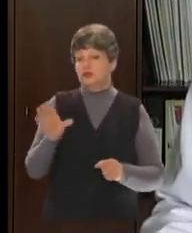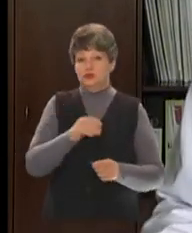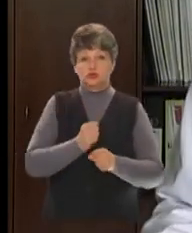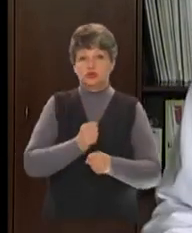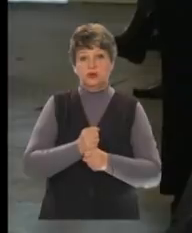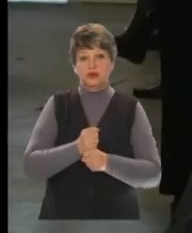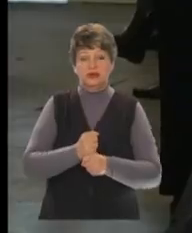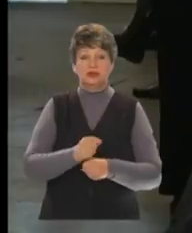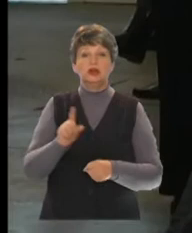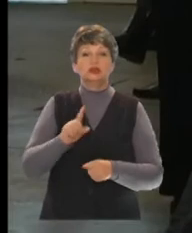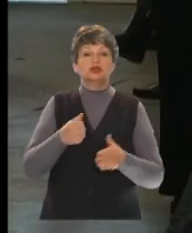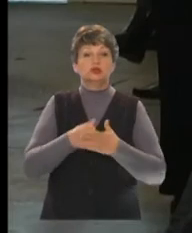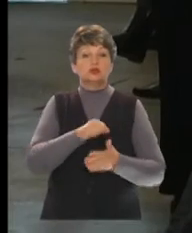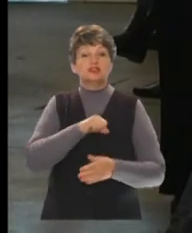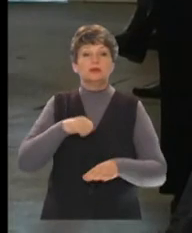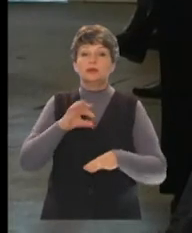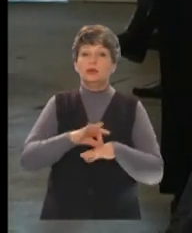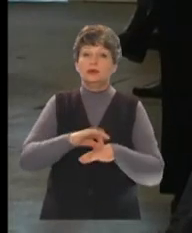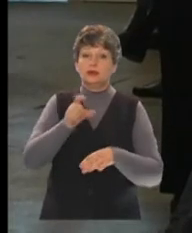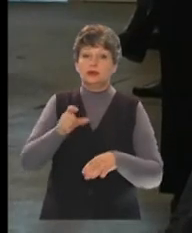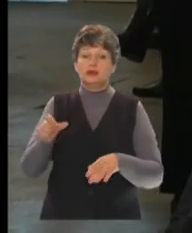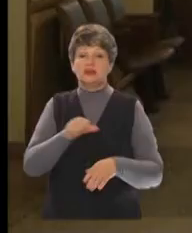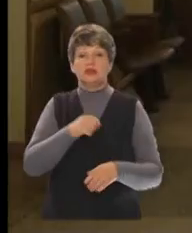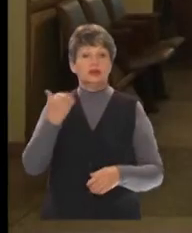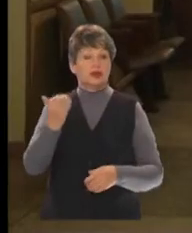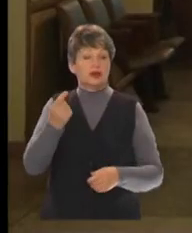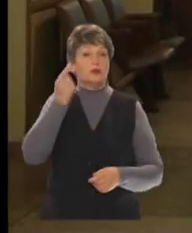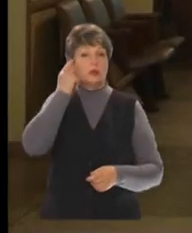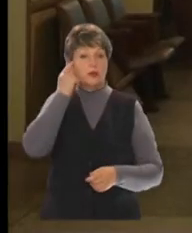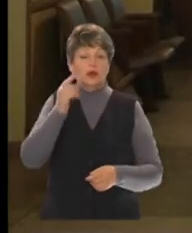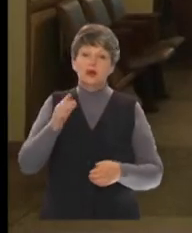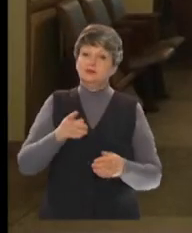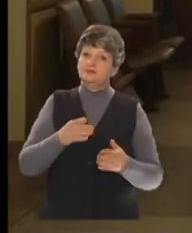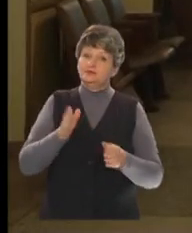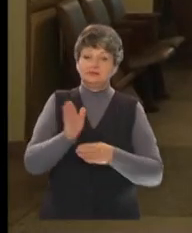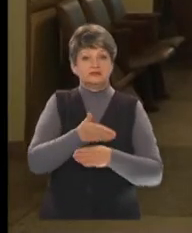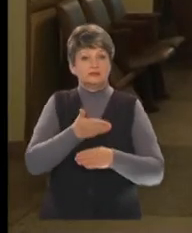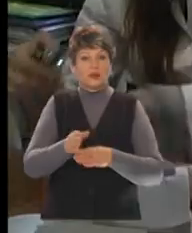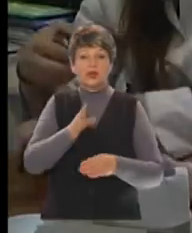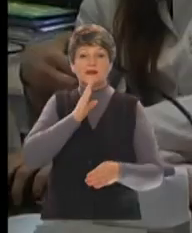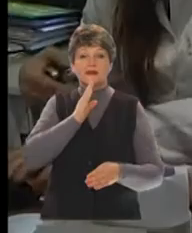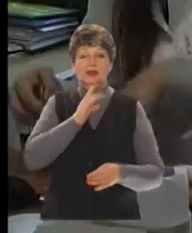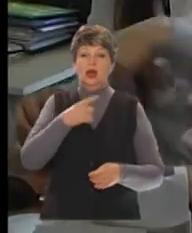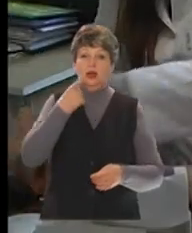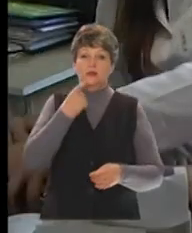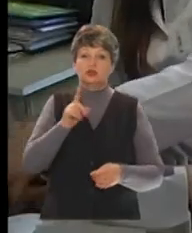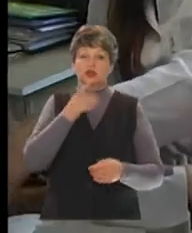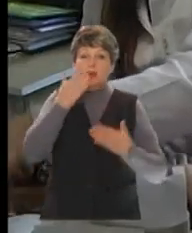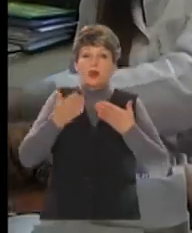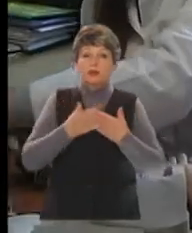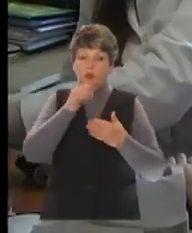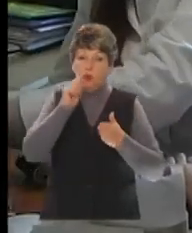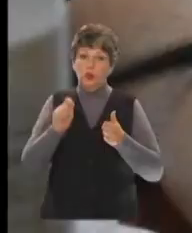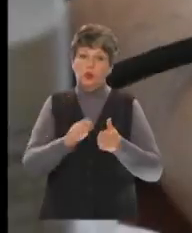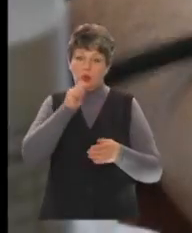можуть це все зробити. Що ж до самих пацієнтів, то їхні думки з приводу відміни паперових карток розділилися. Пані Надія вважає, що це